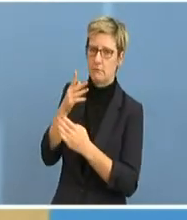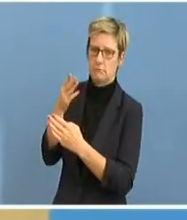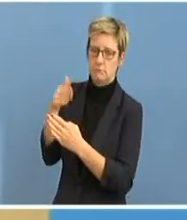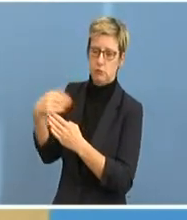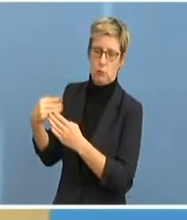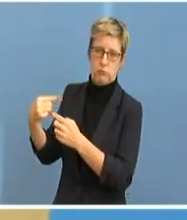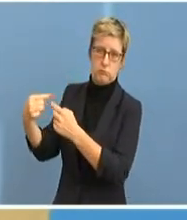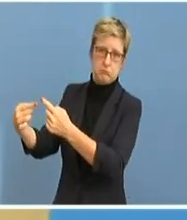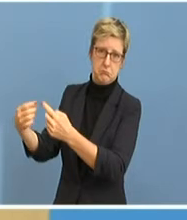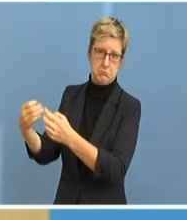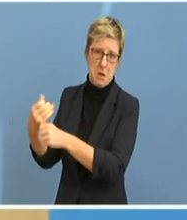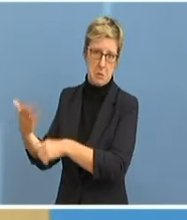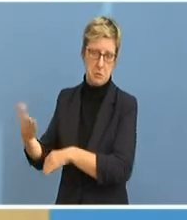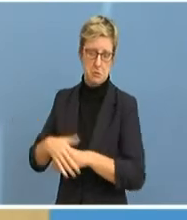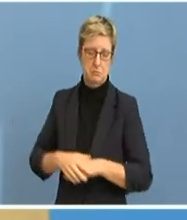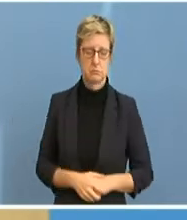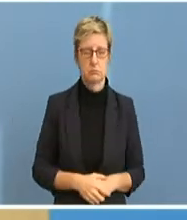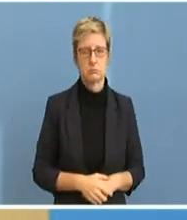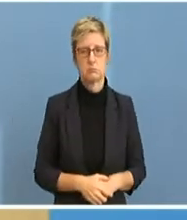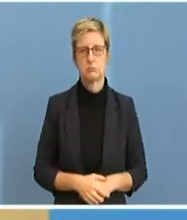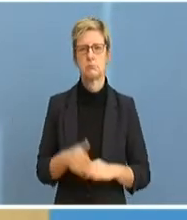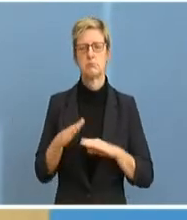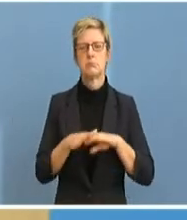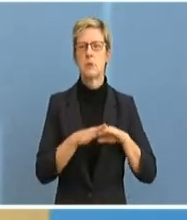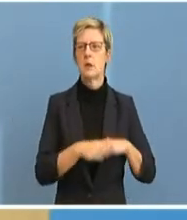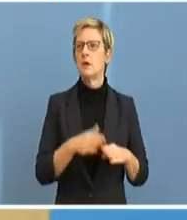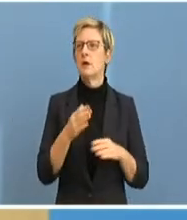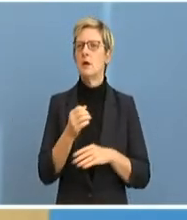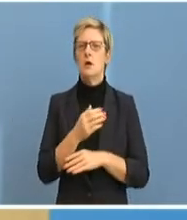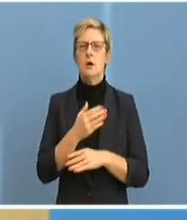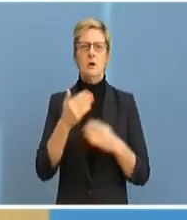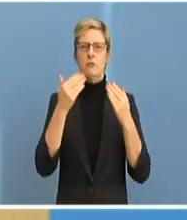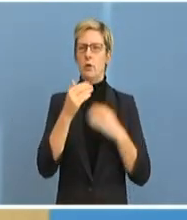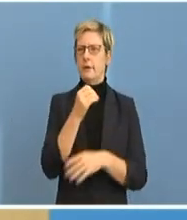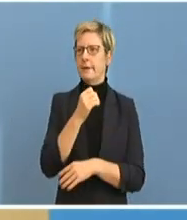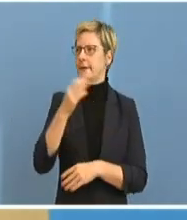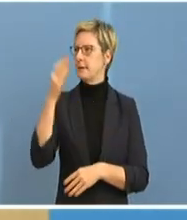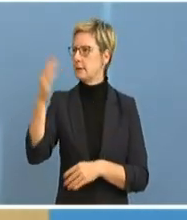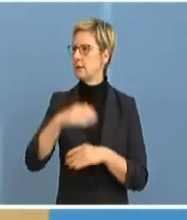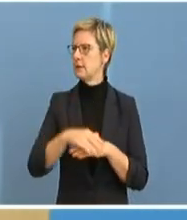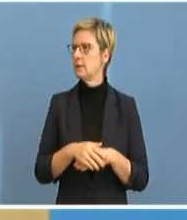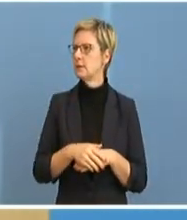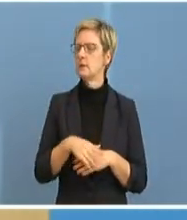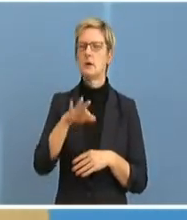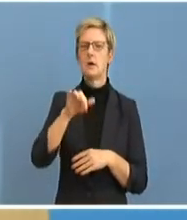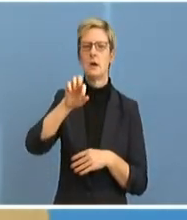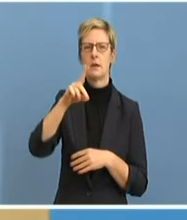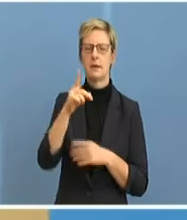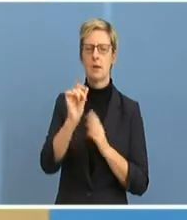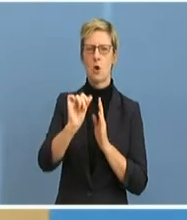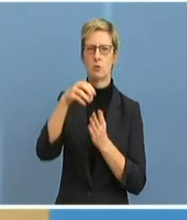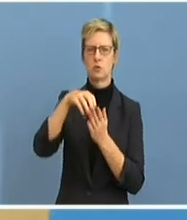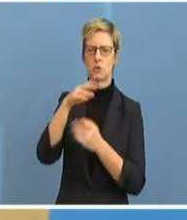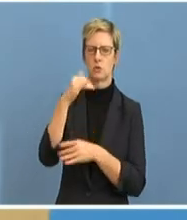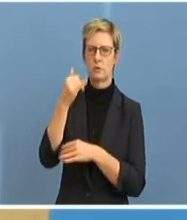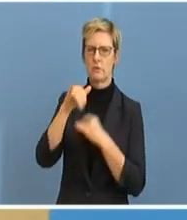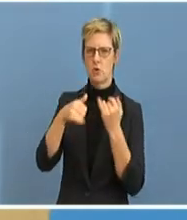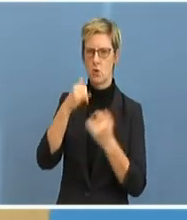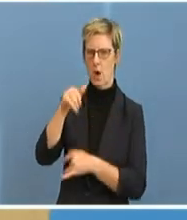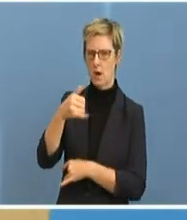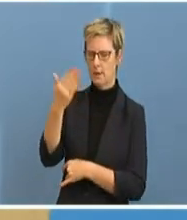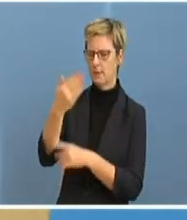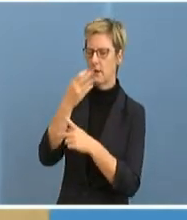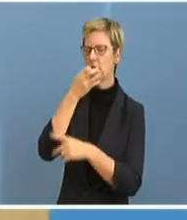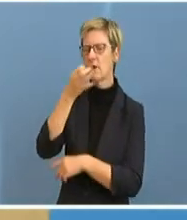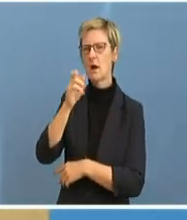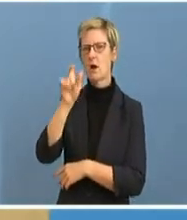Dann mache ich weiter bei der Kollegin vorne rechts. Ja, Christine Joachim, ARD Hauptstadtstudio. Eine praktische Frage an Herrn Seibert. Um wie